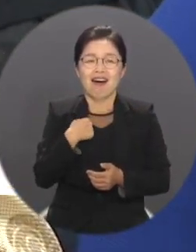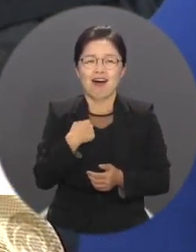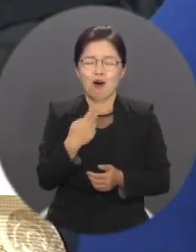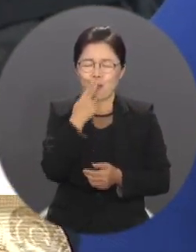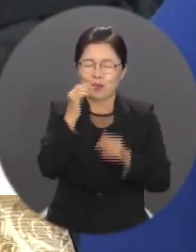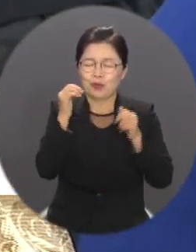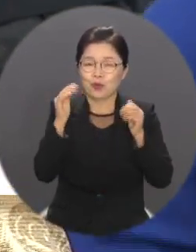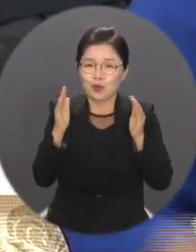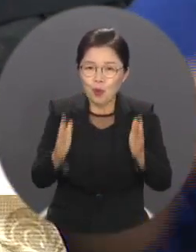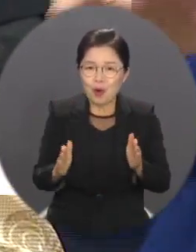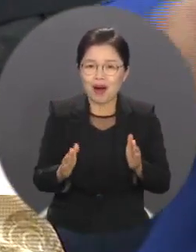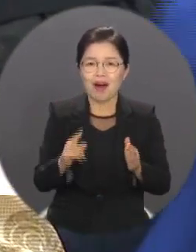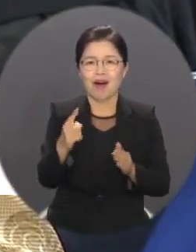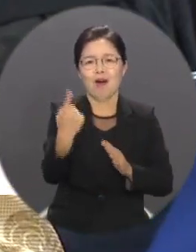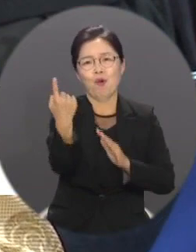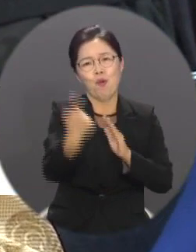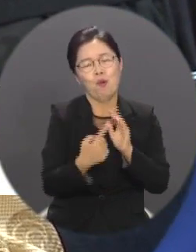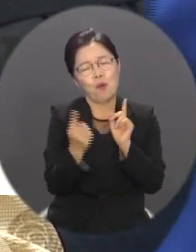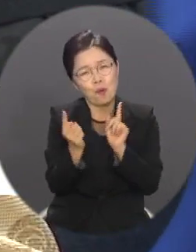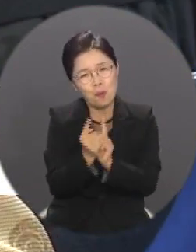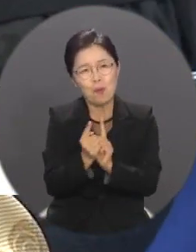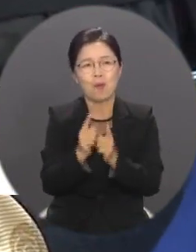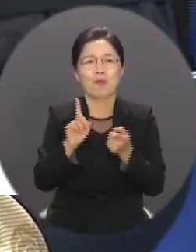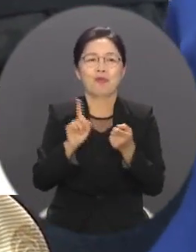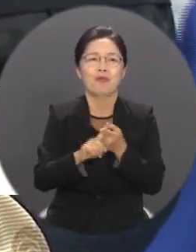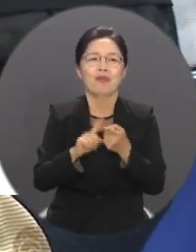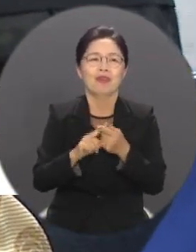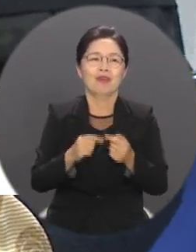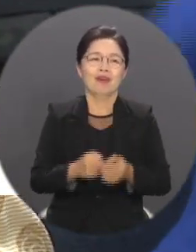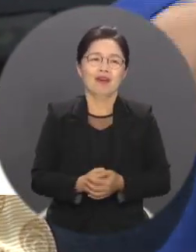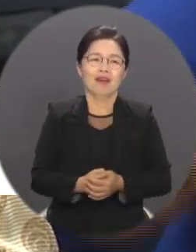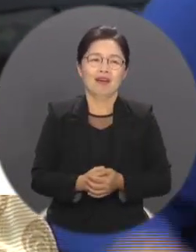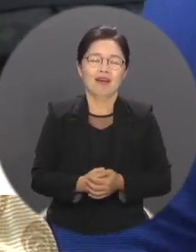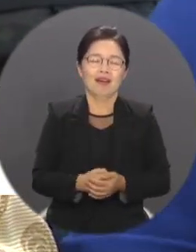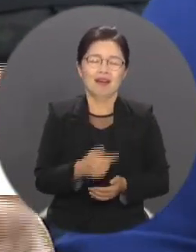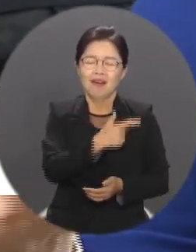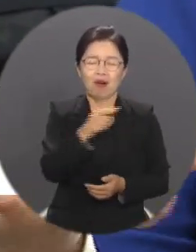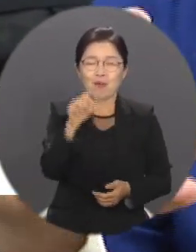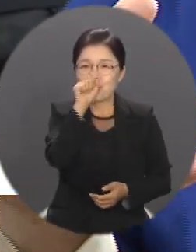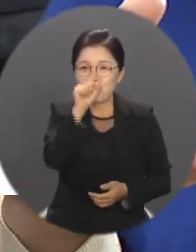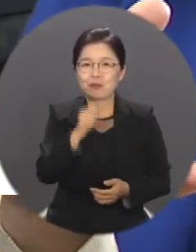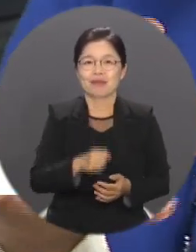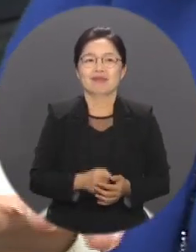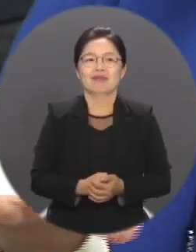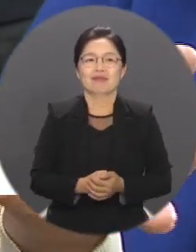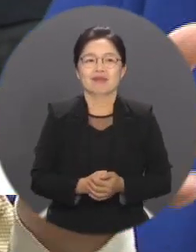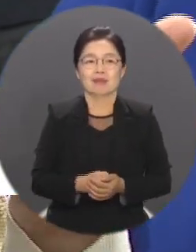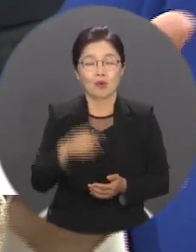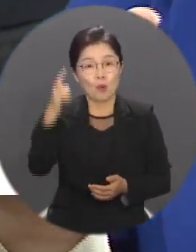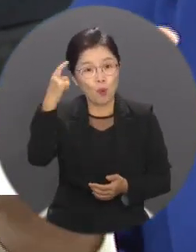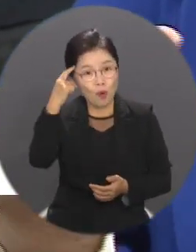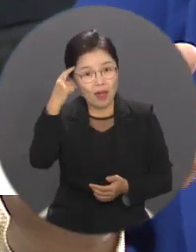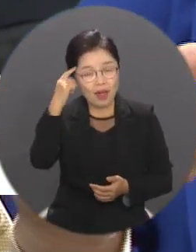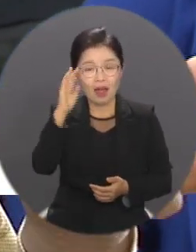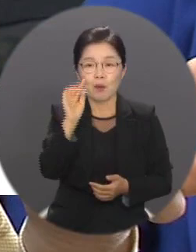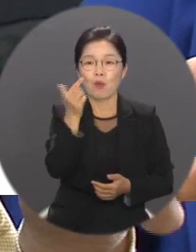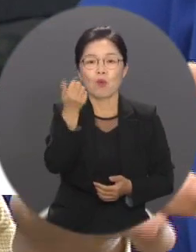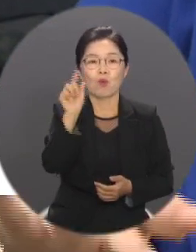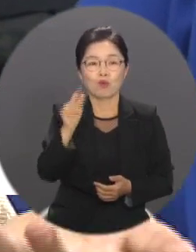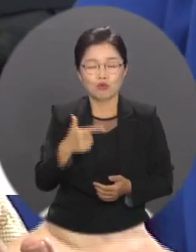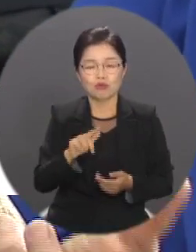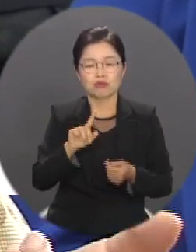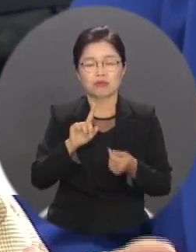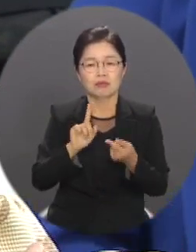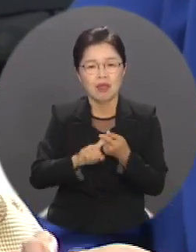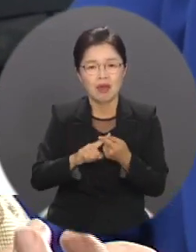이런날도 있구나 쉽다 니가 o 와 그 약이 나시 것 이란 플레이어 oo 아 뭐야 우리가 봉 가족으로서 태우네 받아본 적이 없소